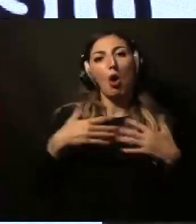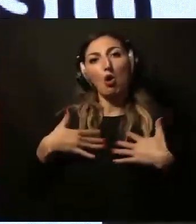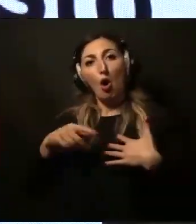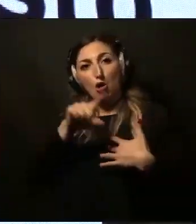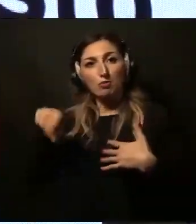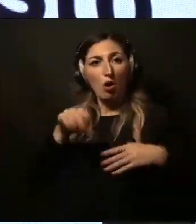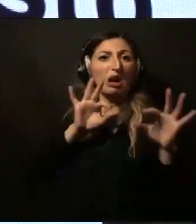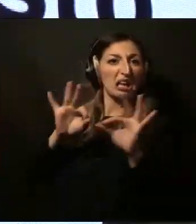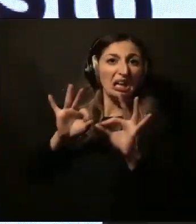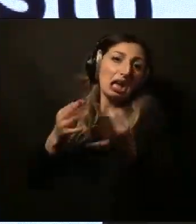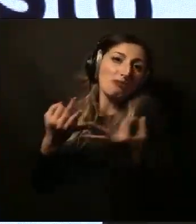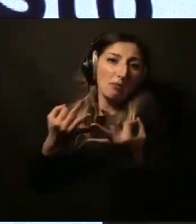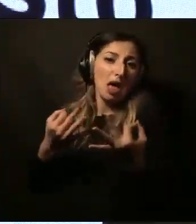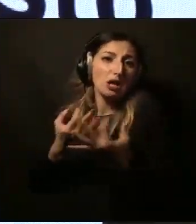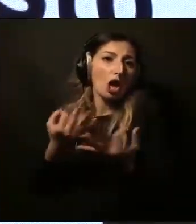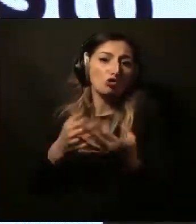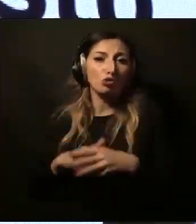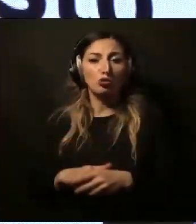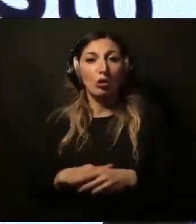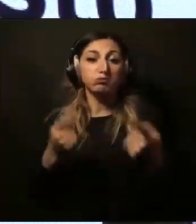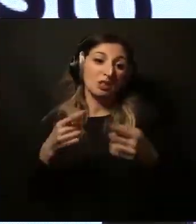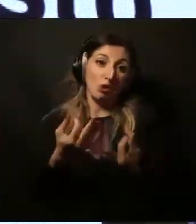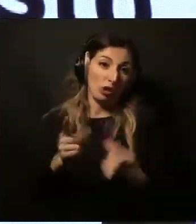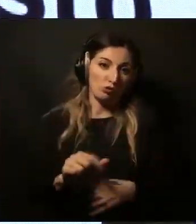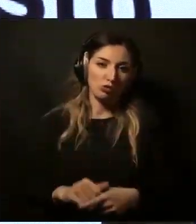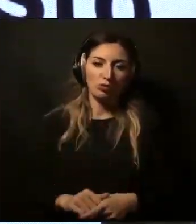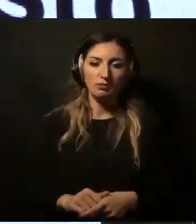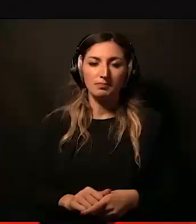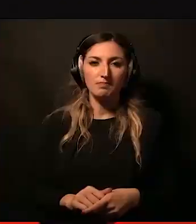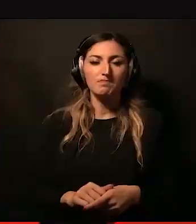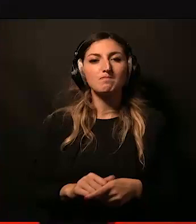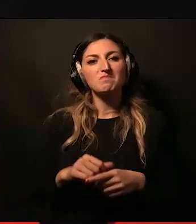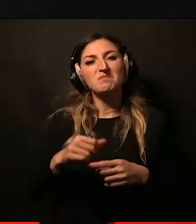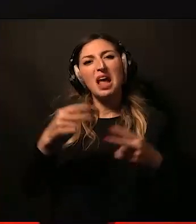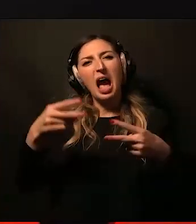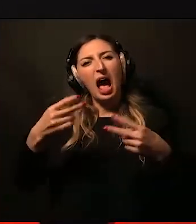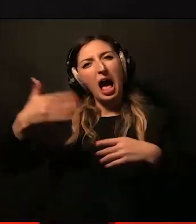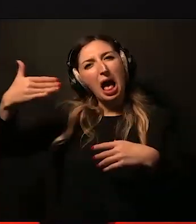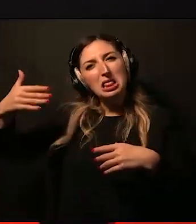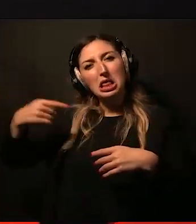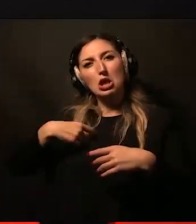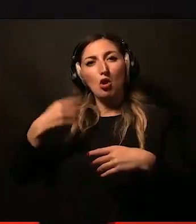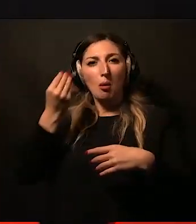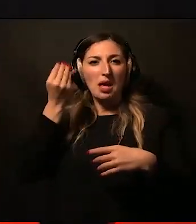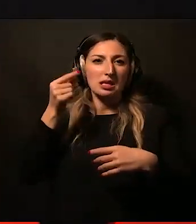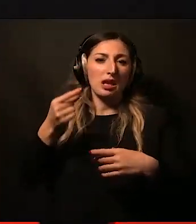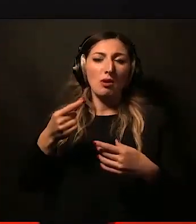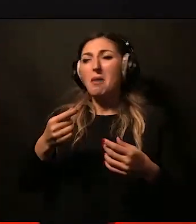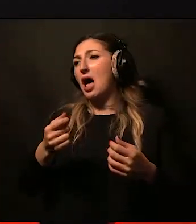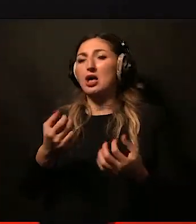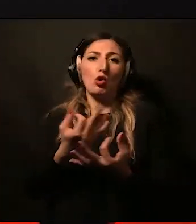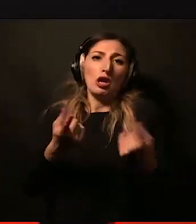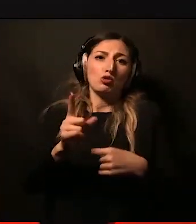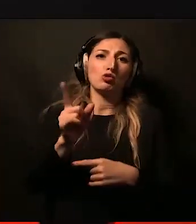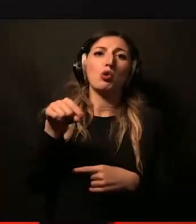ho pensato anche che non fosse giusto non avere nessuno a cui dare la colpa perché qualcuno per Dio la responsabilità di tutta